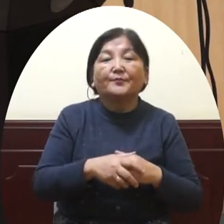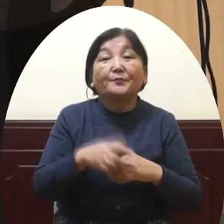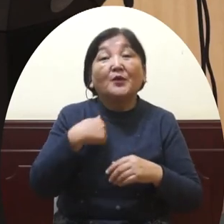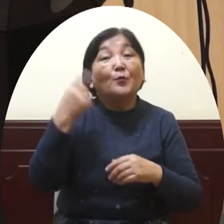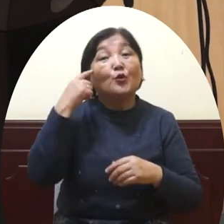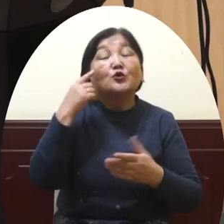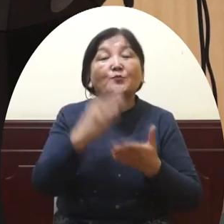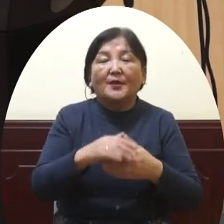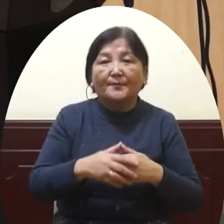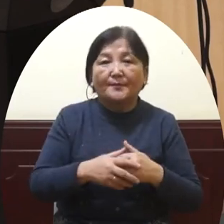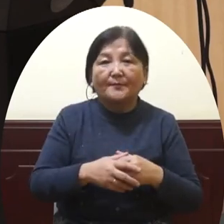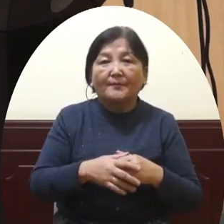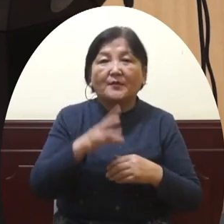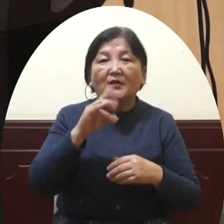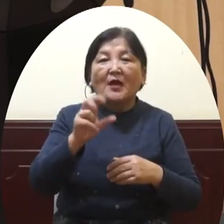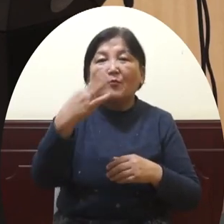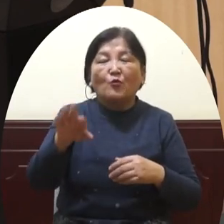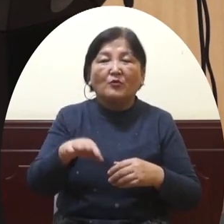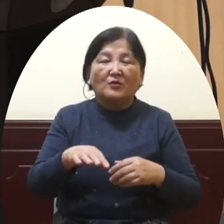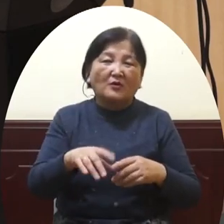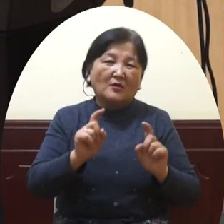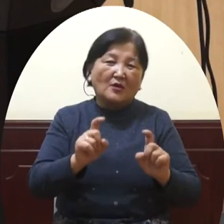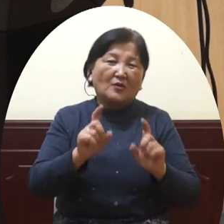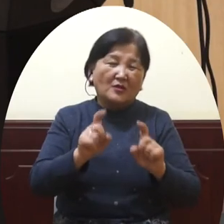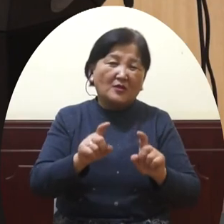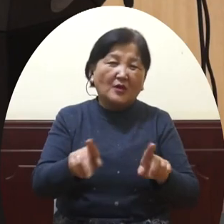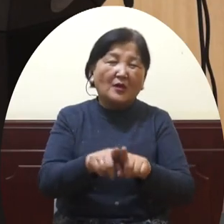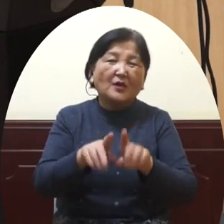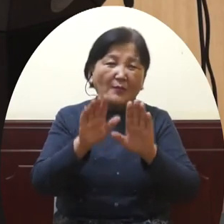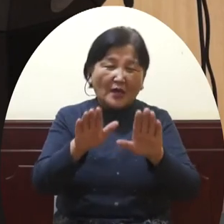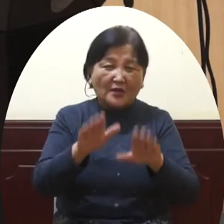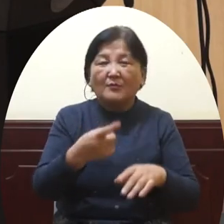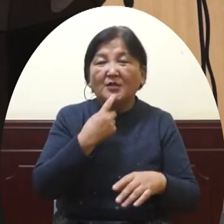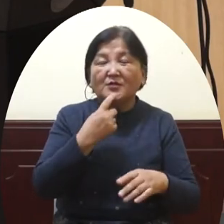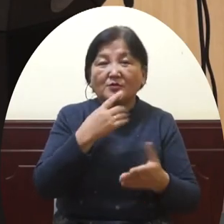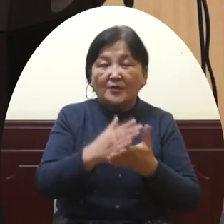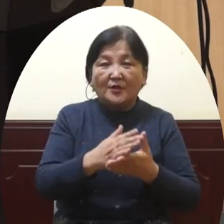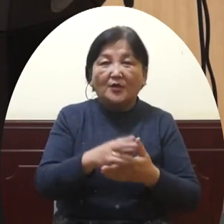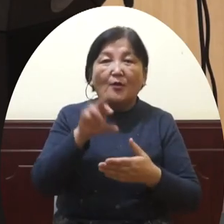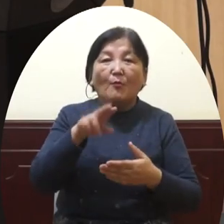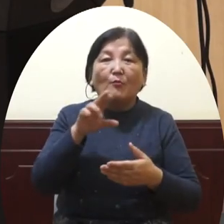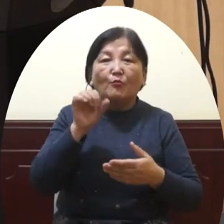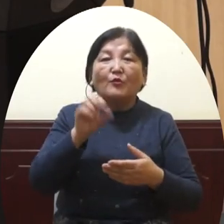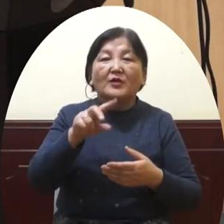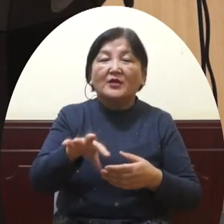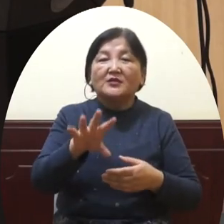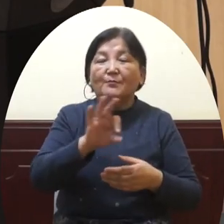гэж би бодож байна. Түүнээс биш, намууд нь төлөвшгүй байгаад л иймэрхүү юм байгаад байна. Гэтэ огт популизмгүй улс орн гэж байхгүй шүү дээ.